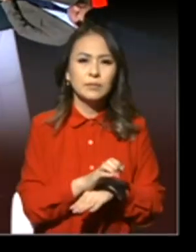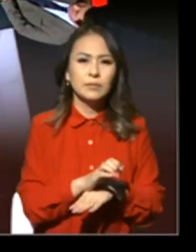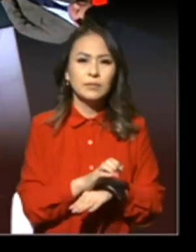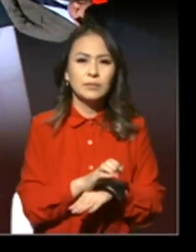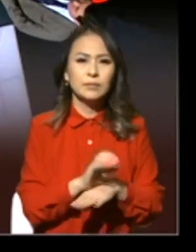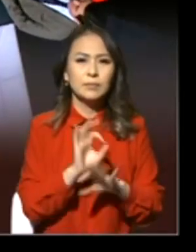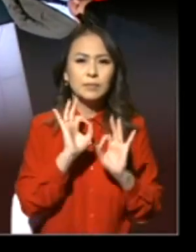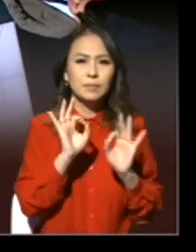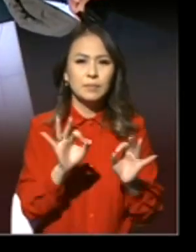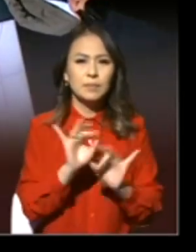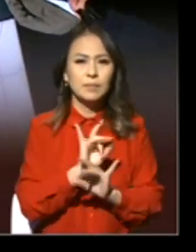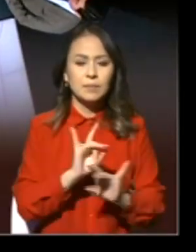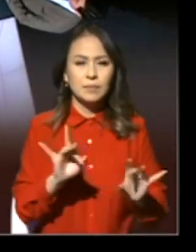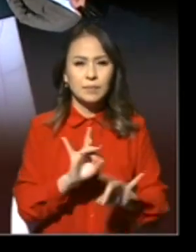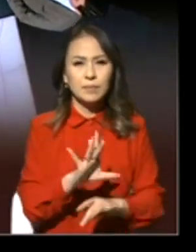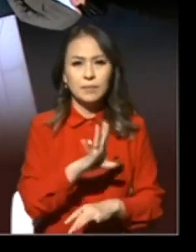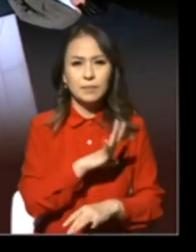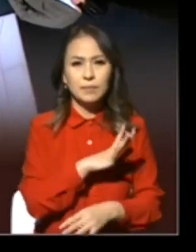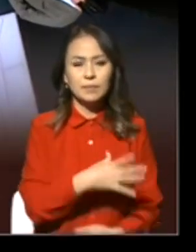әңгіме